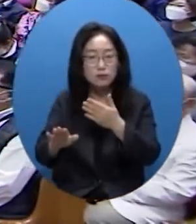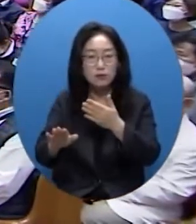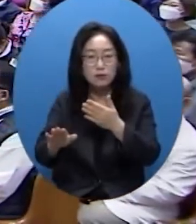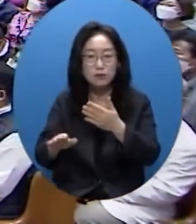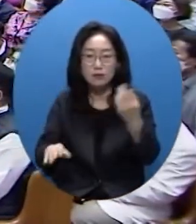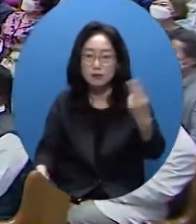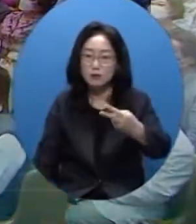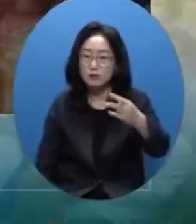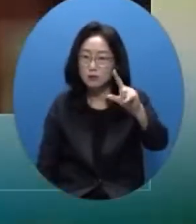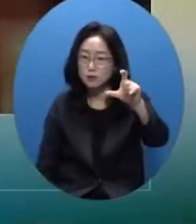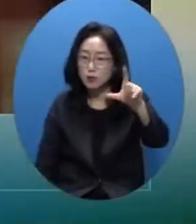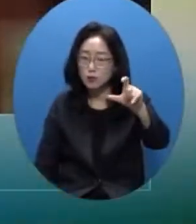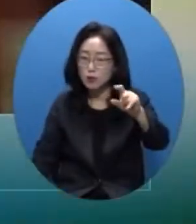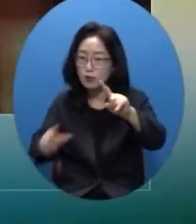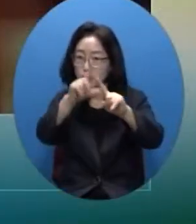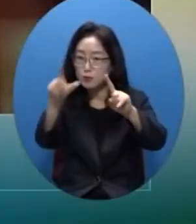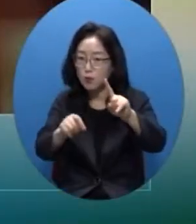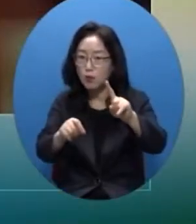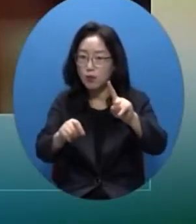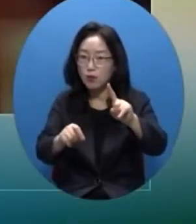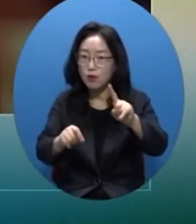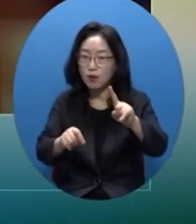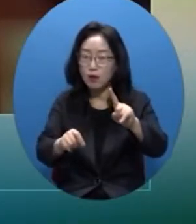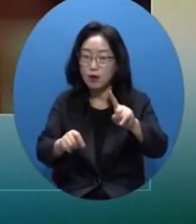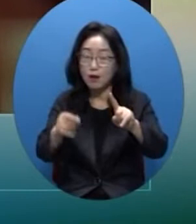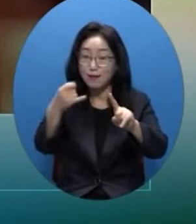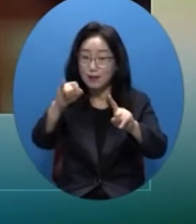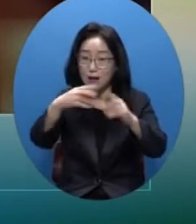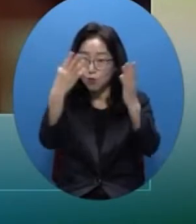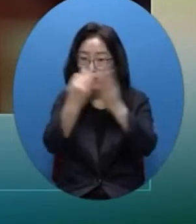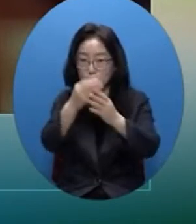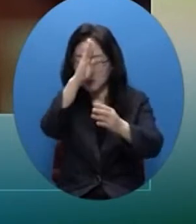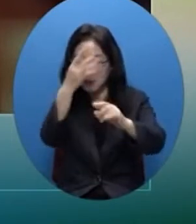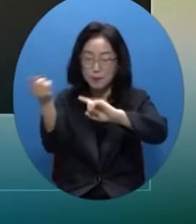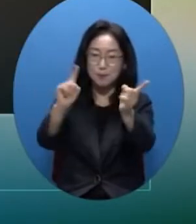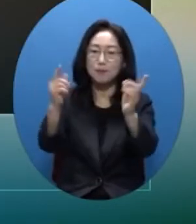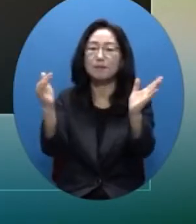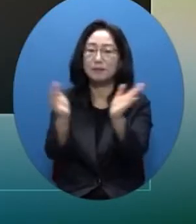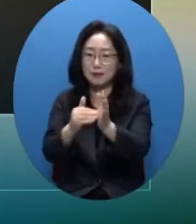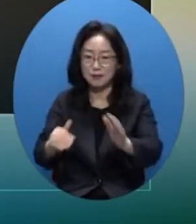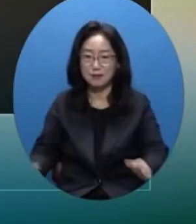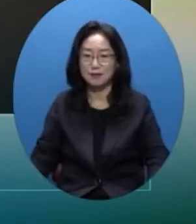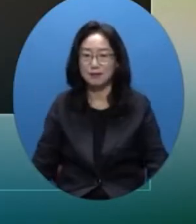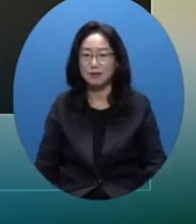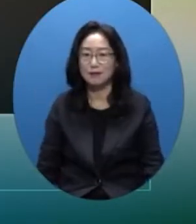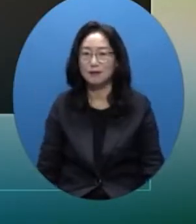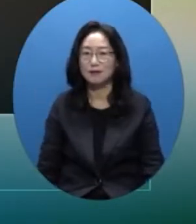2015년 11월 딸이 수 하면서 완전히 지 함 을 받았습니다